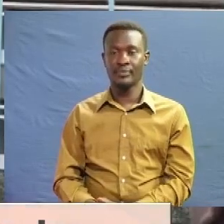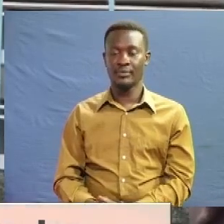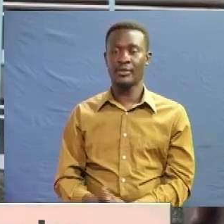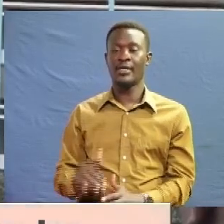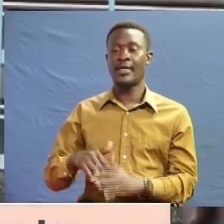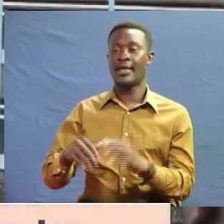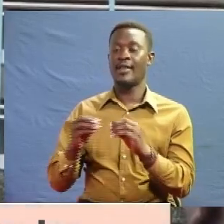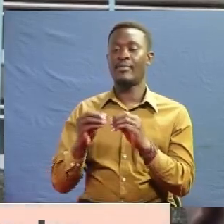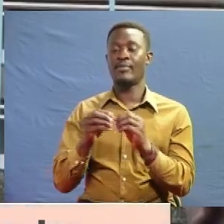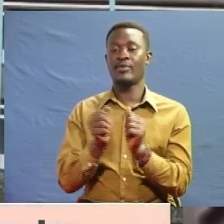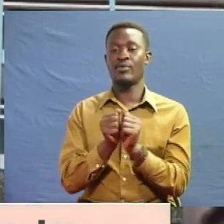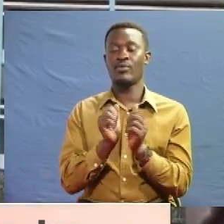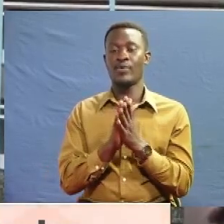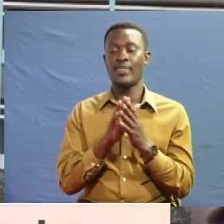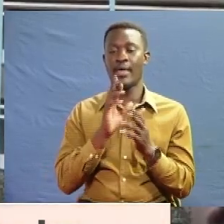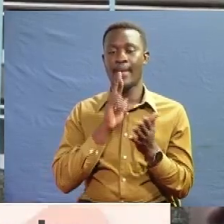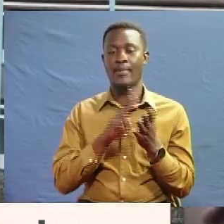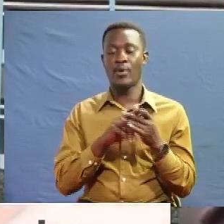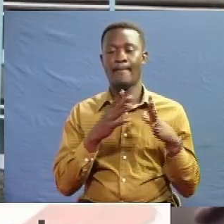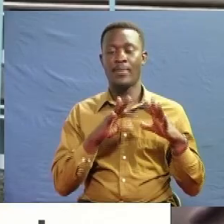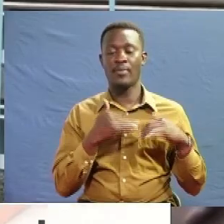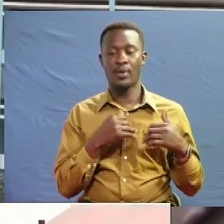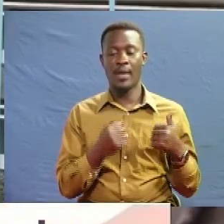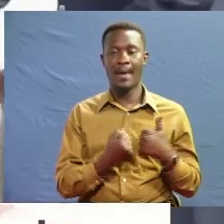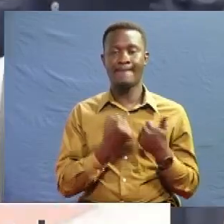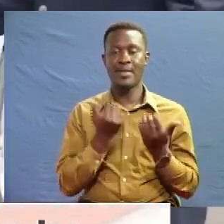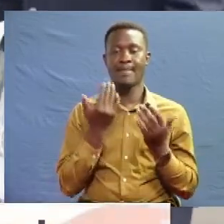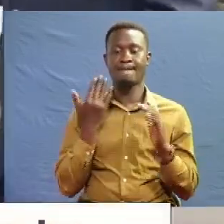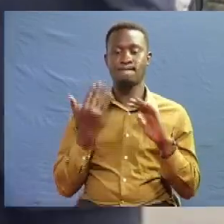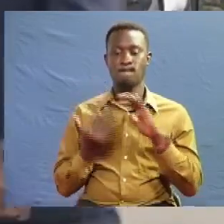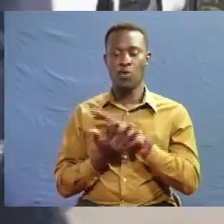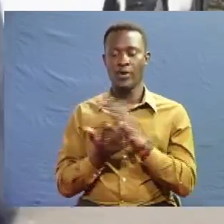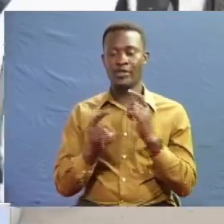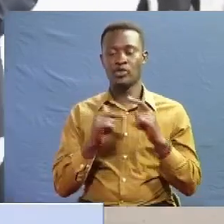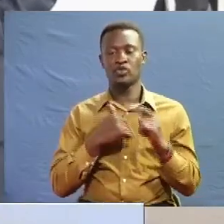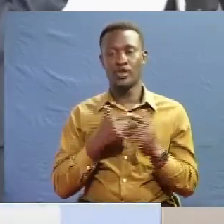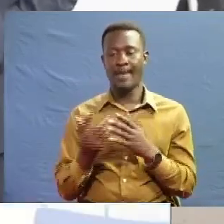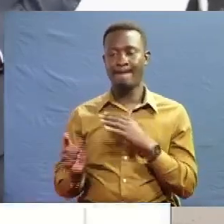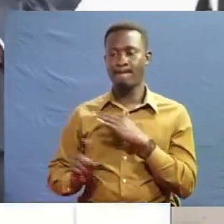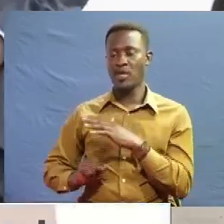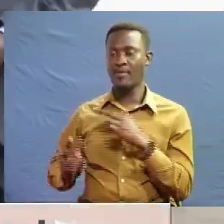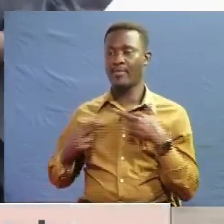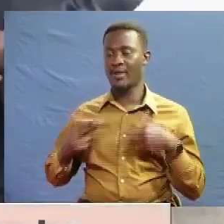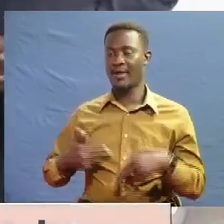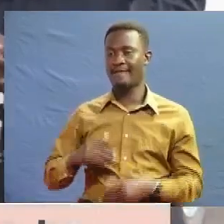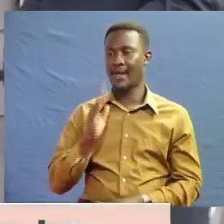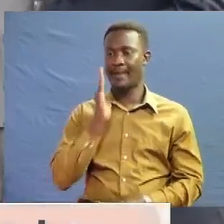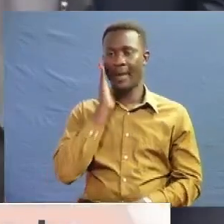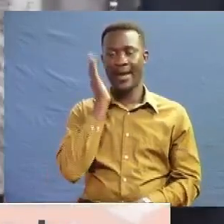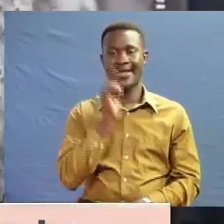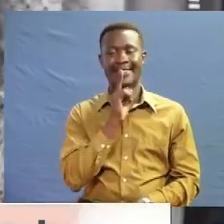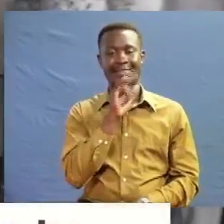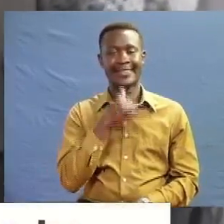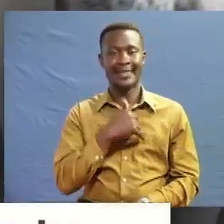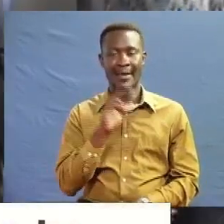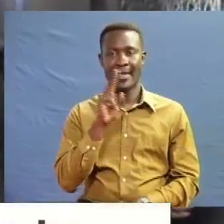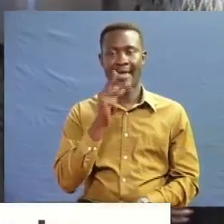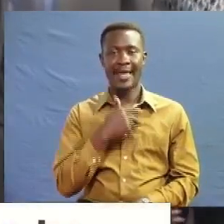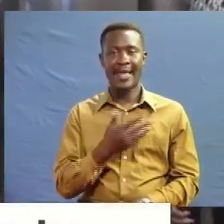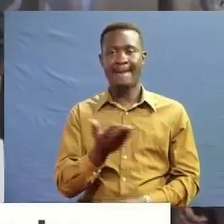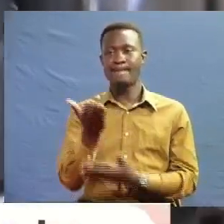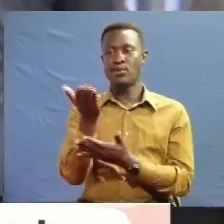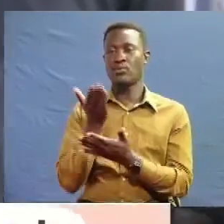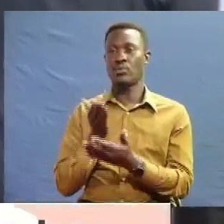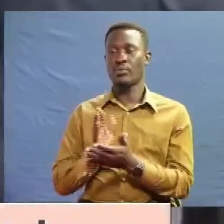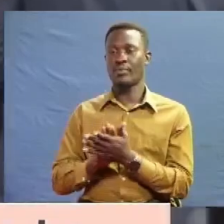Katika mkutano na waandishi wa habari uliofanyika asubuhi hii leo, Wizara wa Afya Aden Duale alitangaza kwamba Kenya imepokea dozi